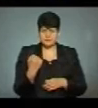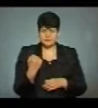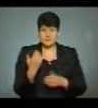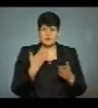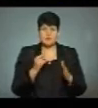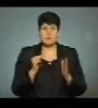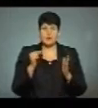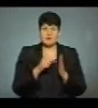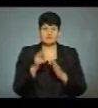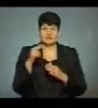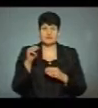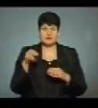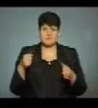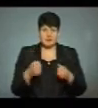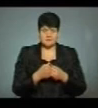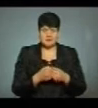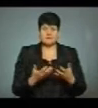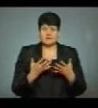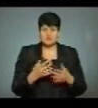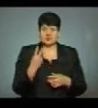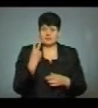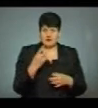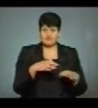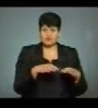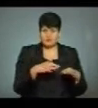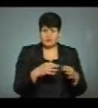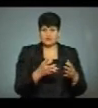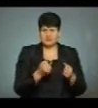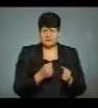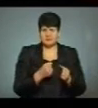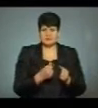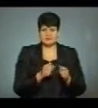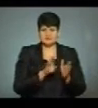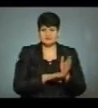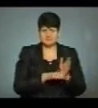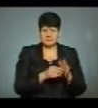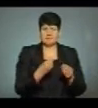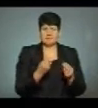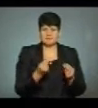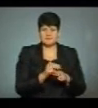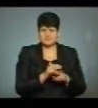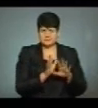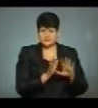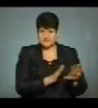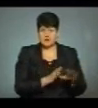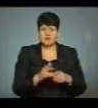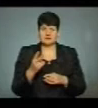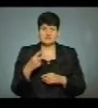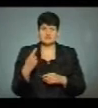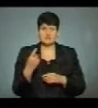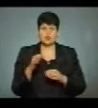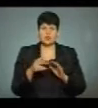які потрапили в ДТП. Але встановлено, що два автомобілі отримали матеріальні збитки. Рено Меган і